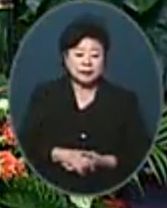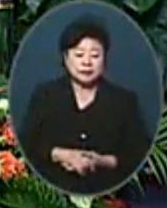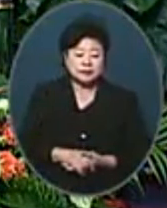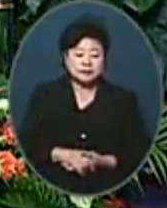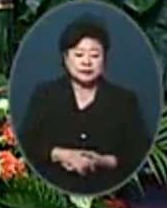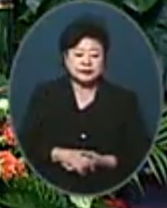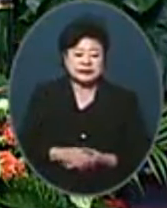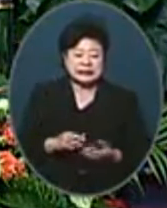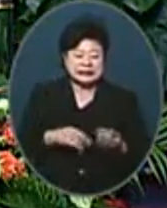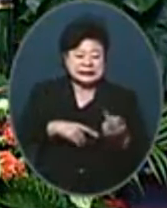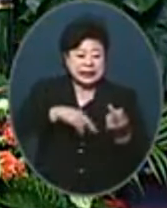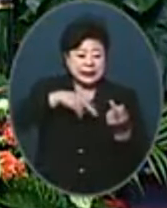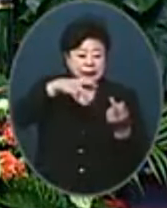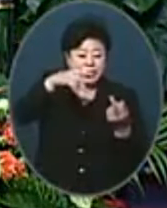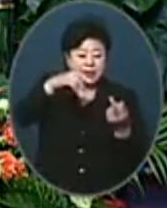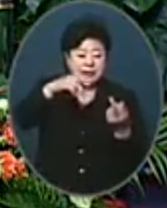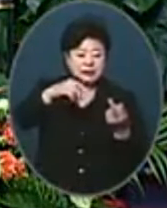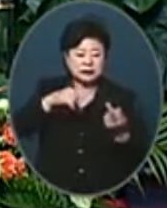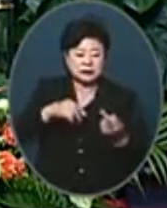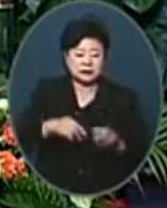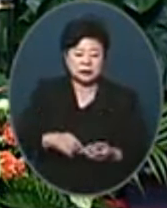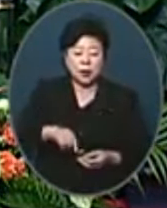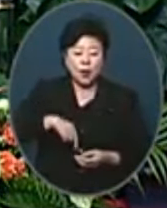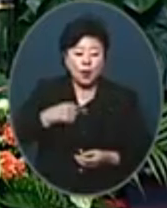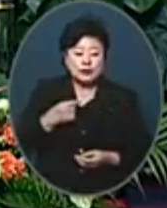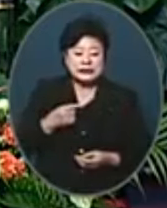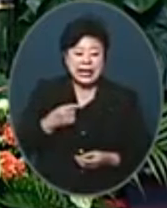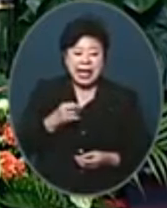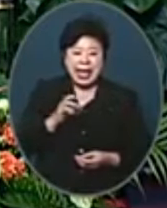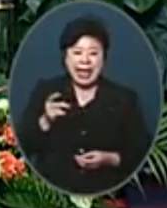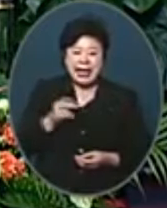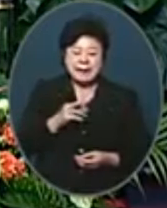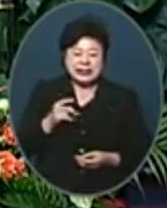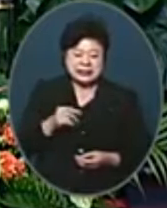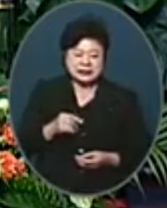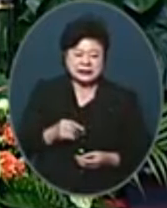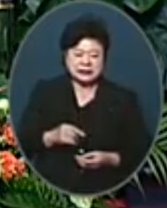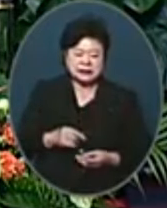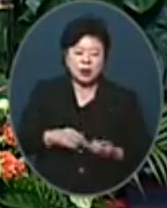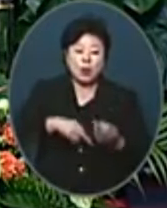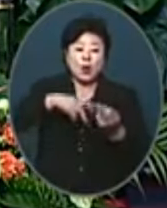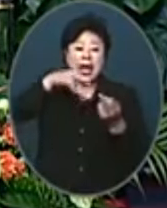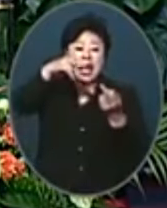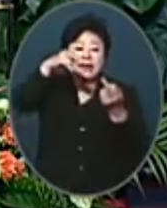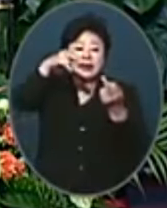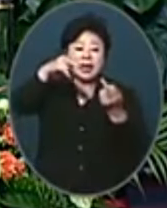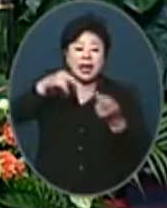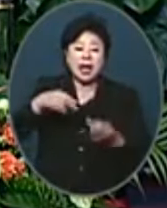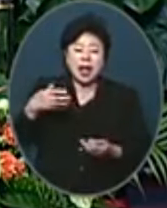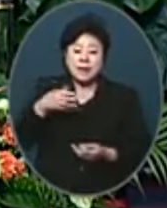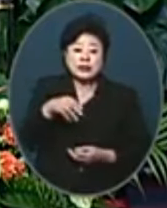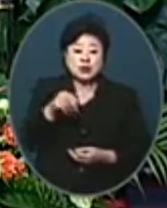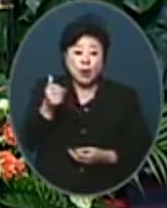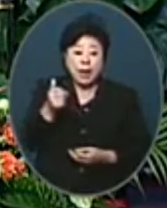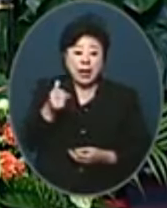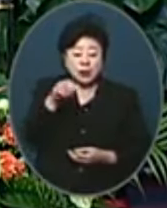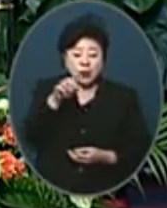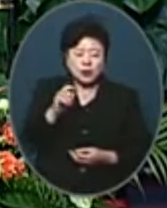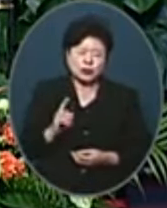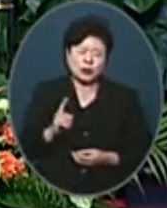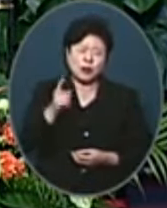등반가가 혼자 에베레스트 등산에 도전했다가 8,500m 지점에서